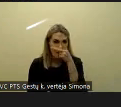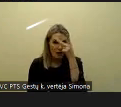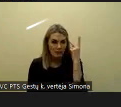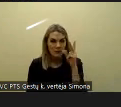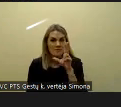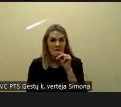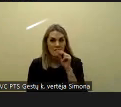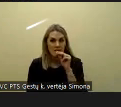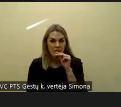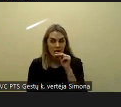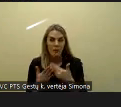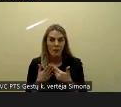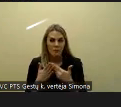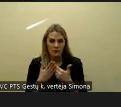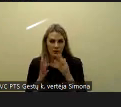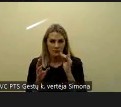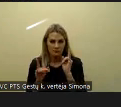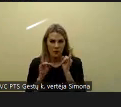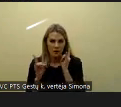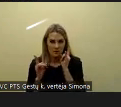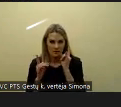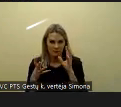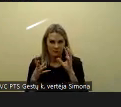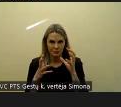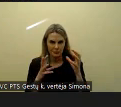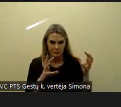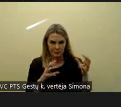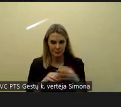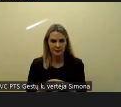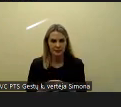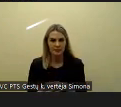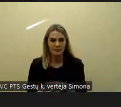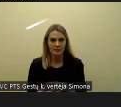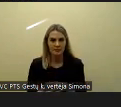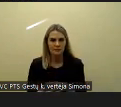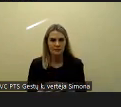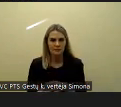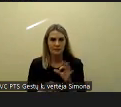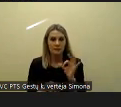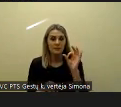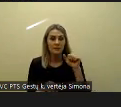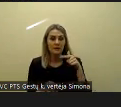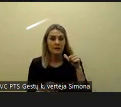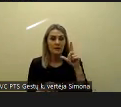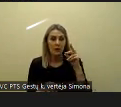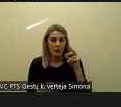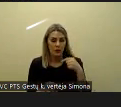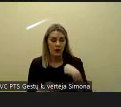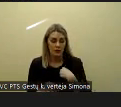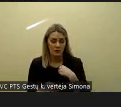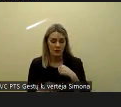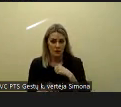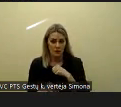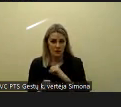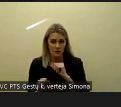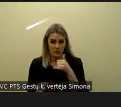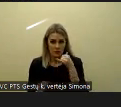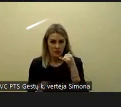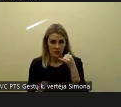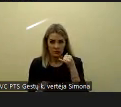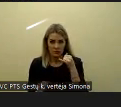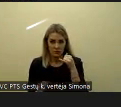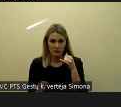nes kažkodėl trukinėja garsas. Pabandykim pažiūrėti, kas čia vyksta. Nu, aš galiu bandyti. Pakalbėkit. Ne, bet